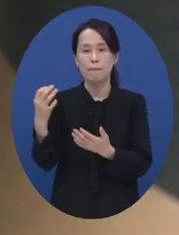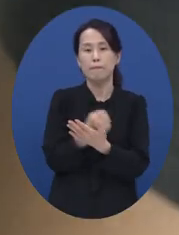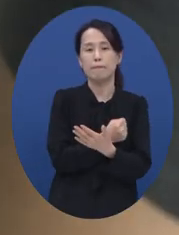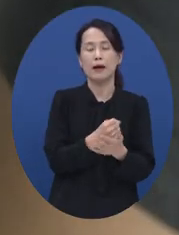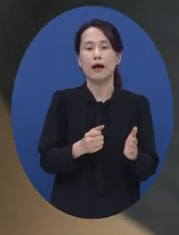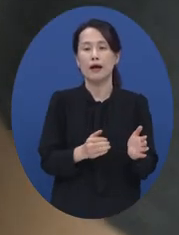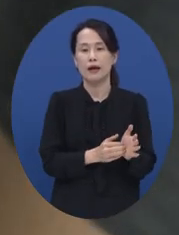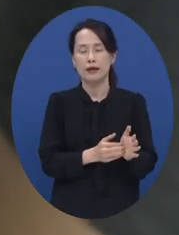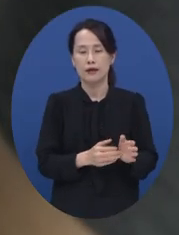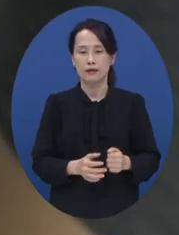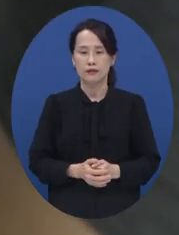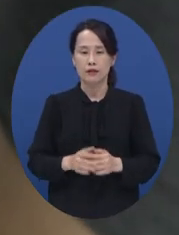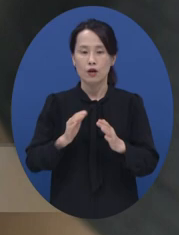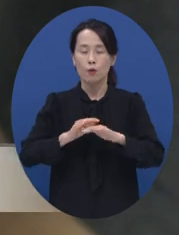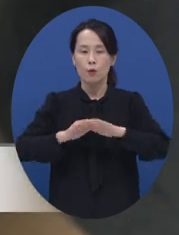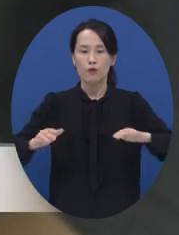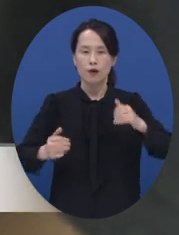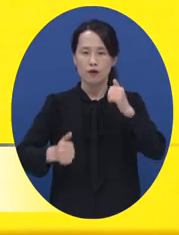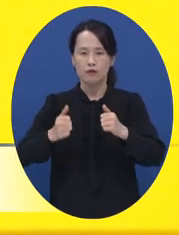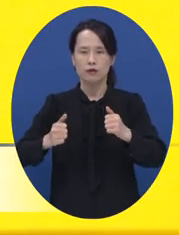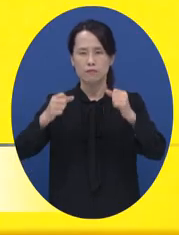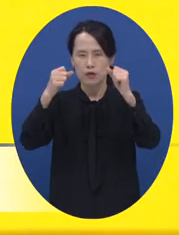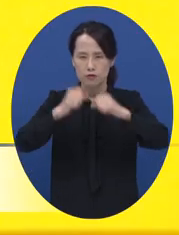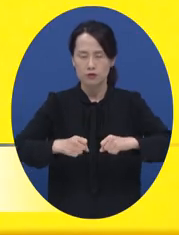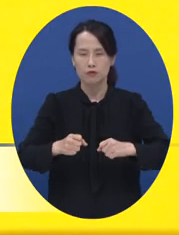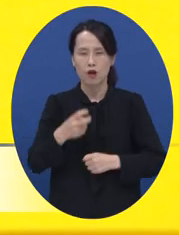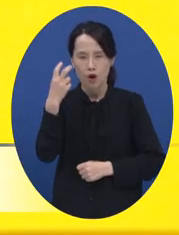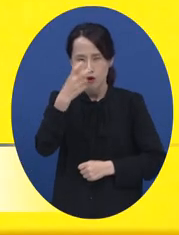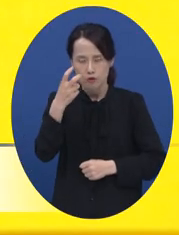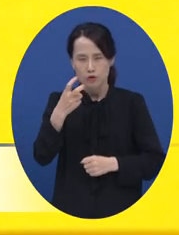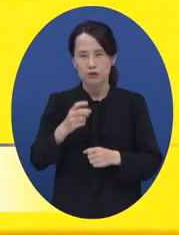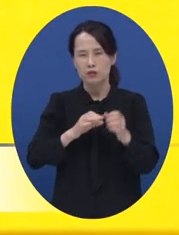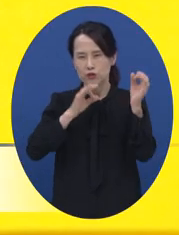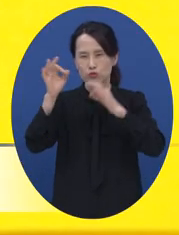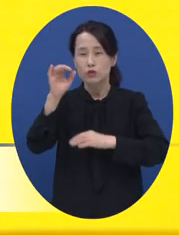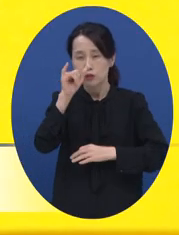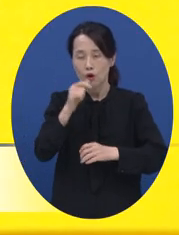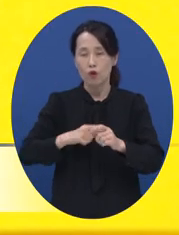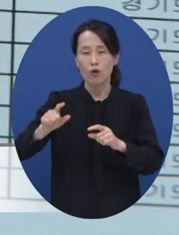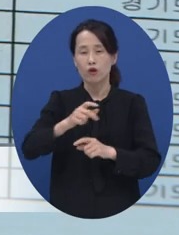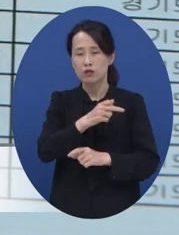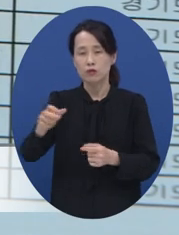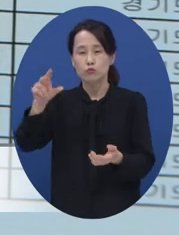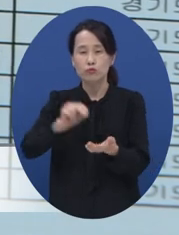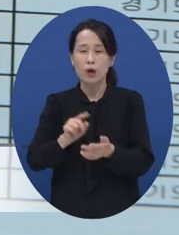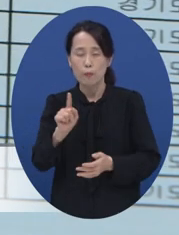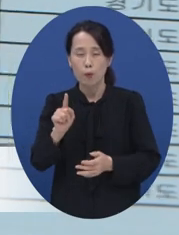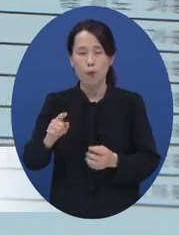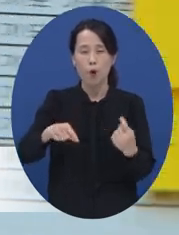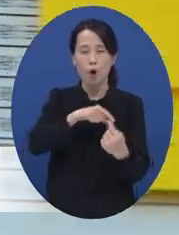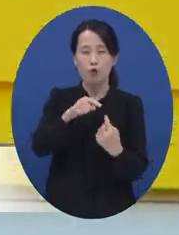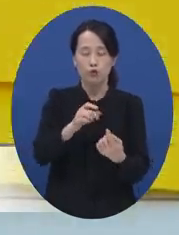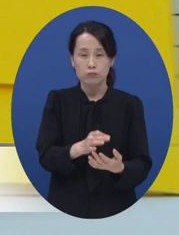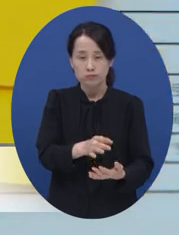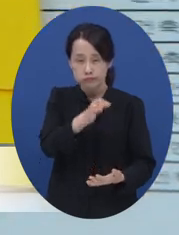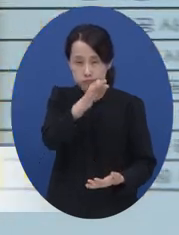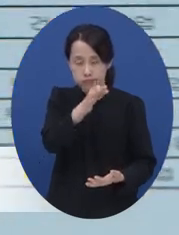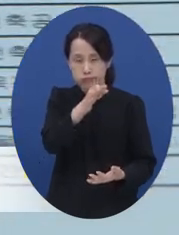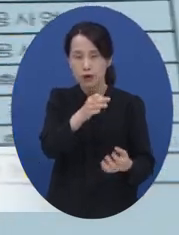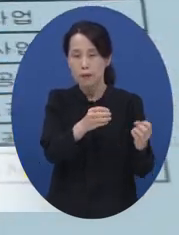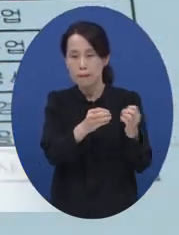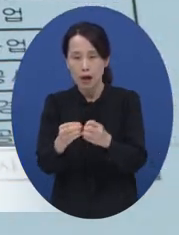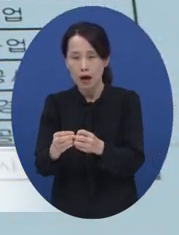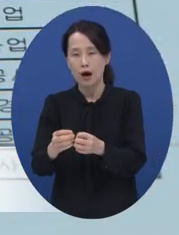이끄 만 챙긴 식 공정한 경쟁을 무너뜨리고 관리부실 도 문제지만 더 큰 문제는 늘어난 업체 운영비가